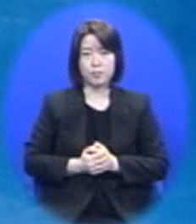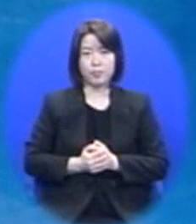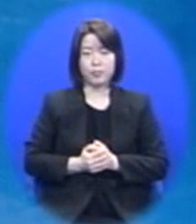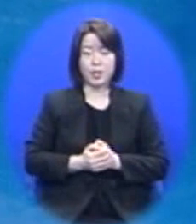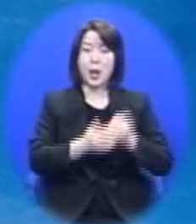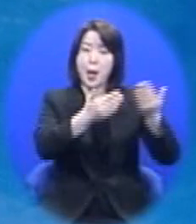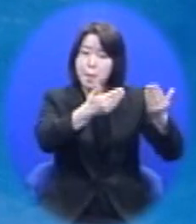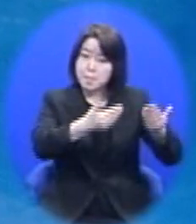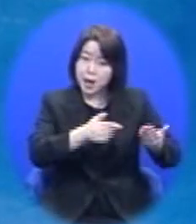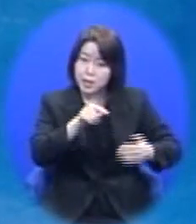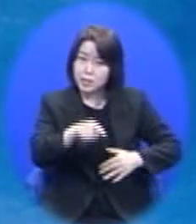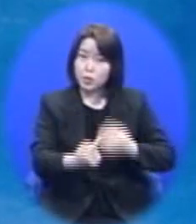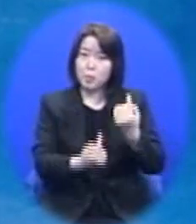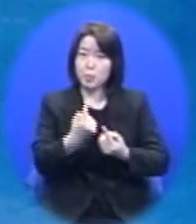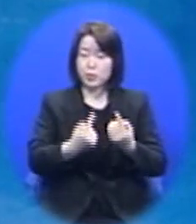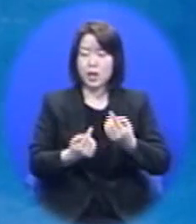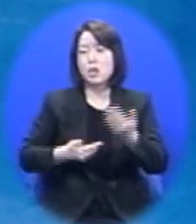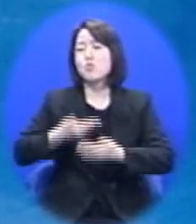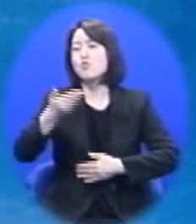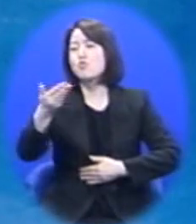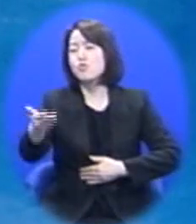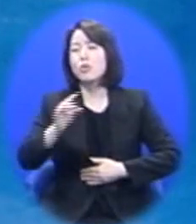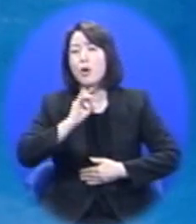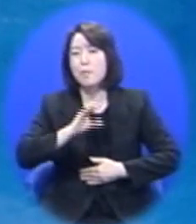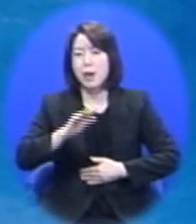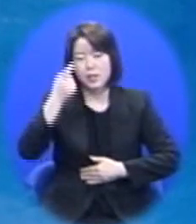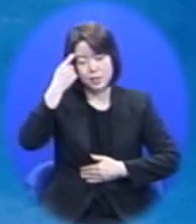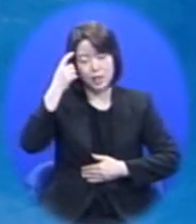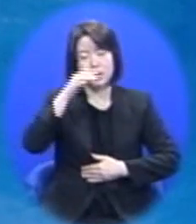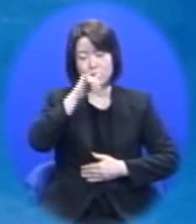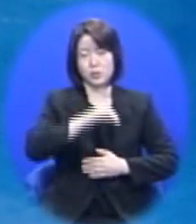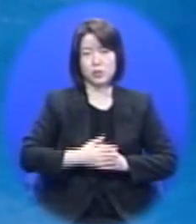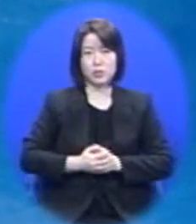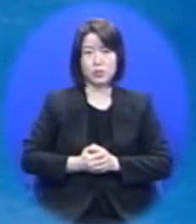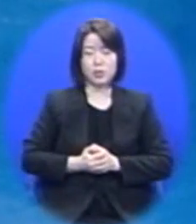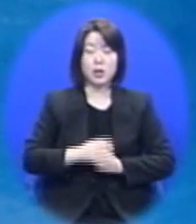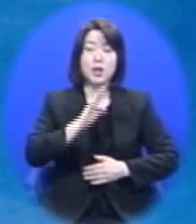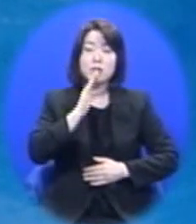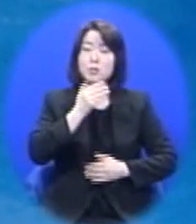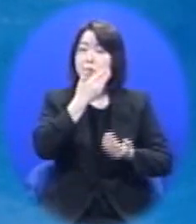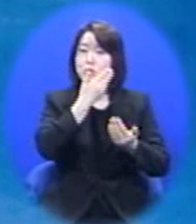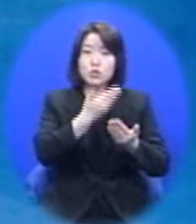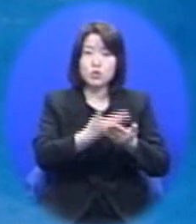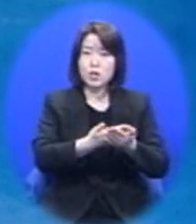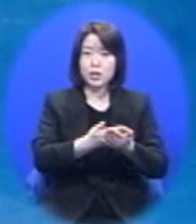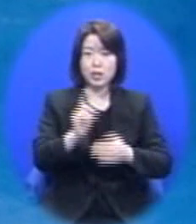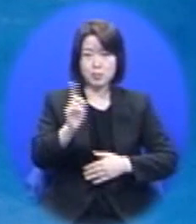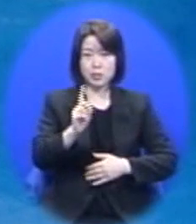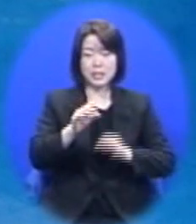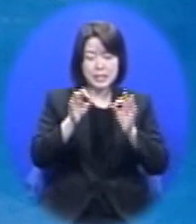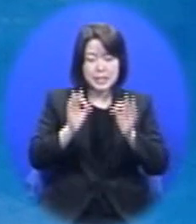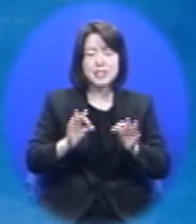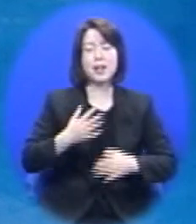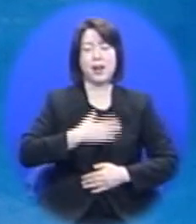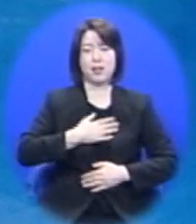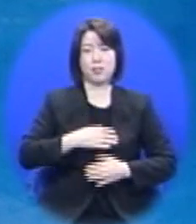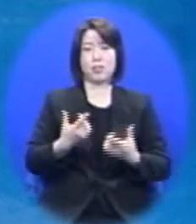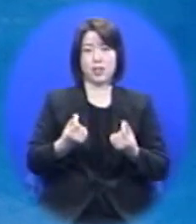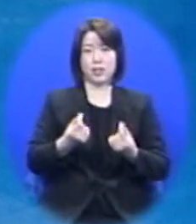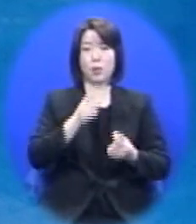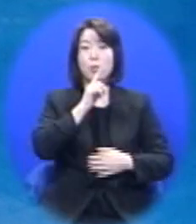받을 것보다는요, 해줄 것만 생각이 나요. 정말 중요한 게 뭔지 이제는 알겠다고 그래요.